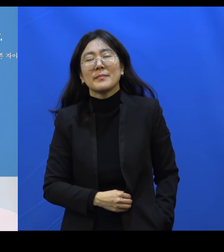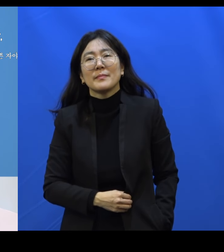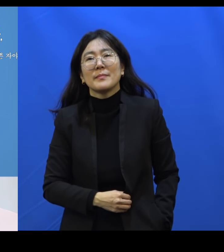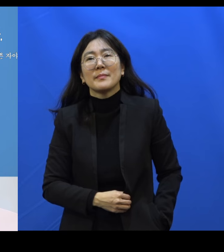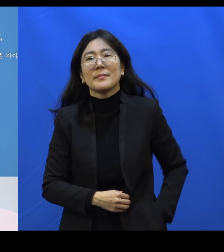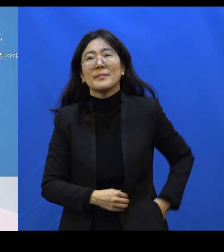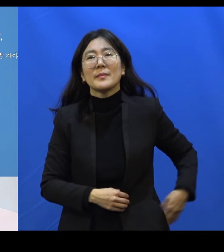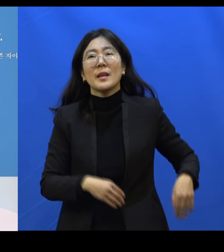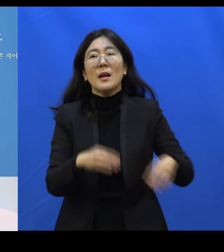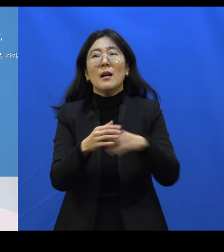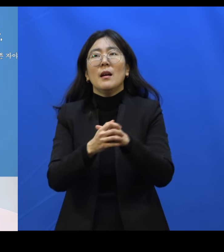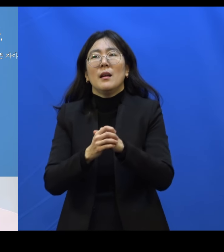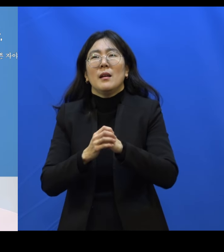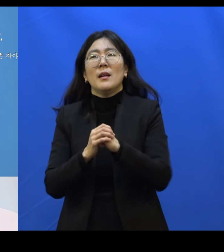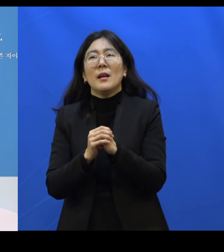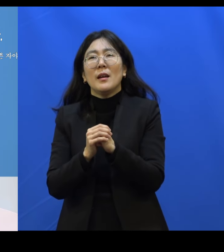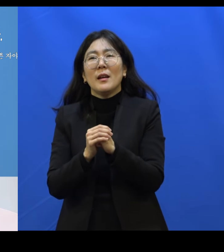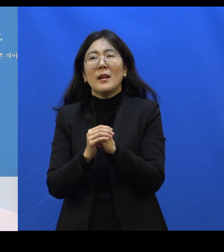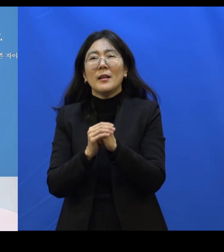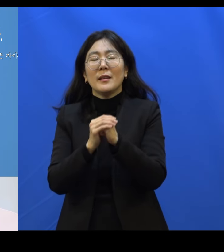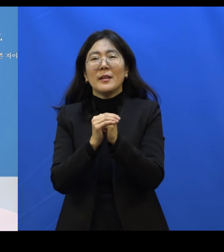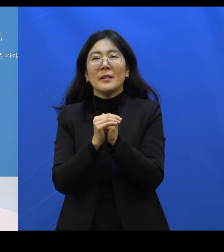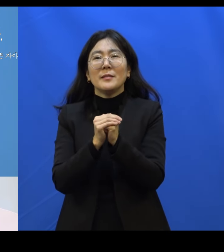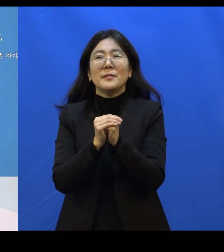우리 땅에 들리는구나. 추수의 때가 되었다.